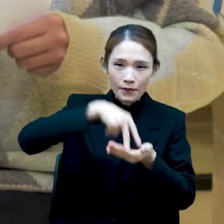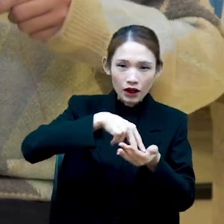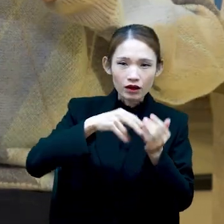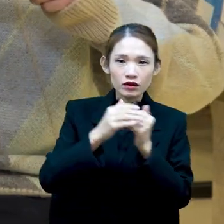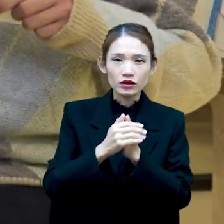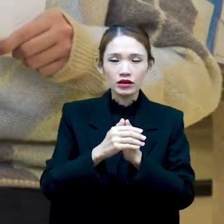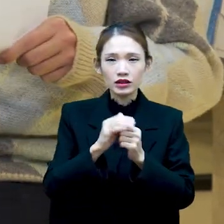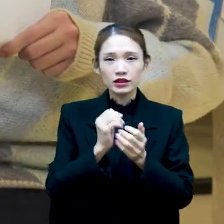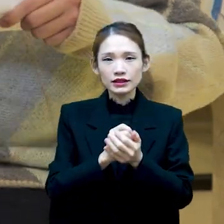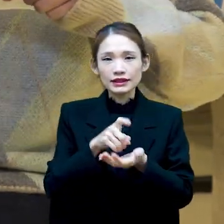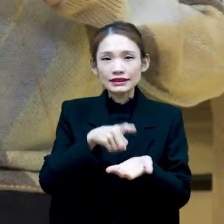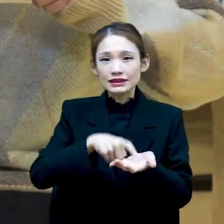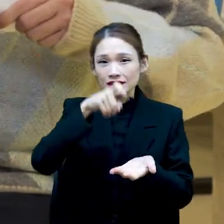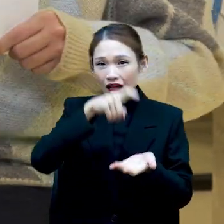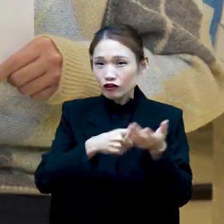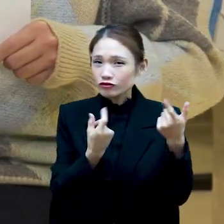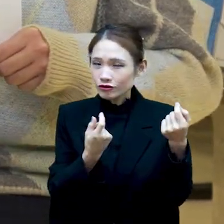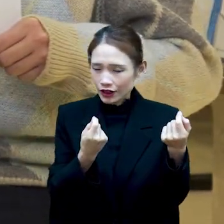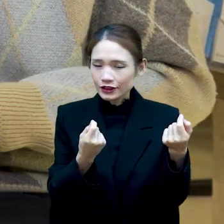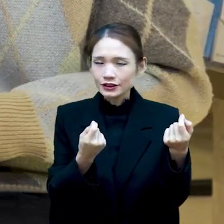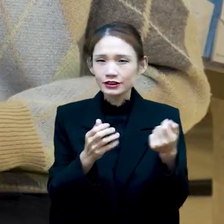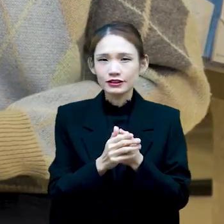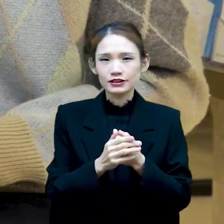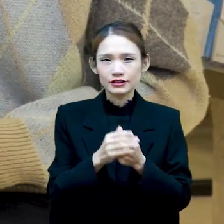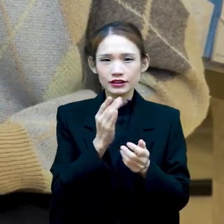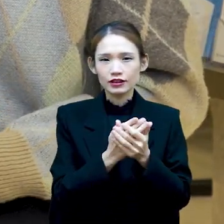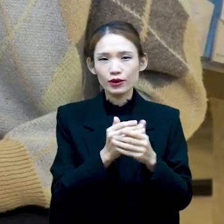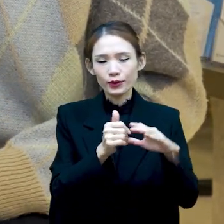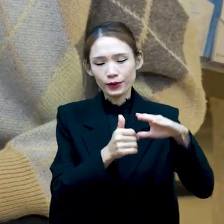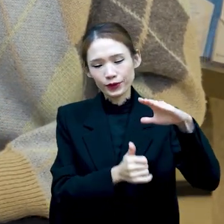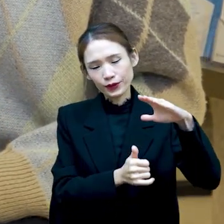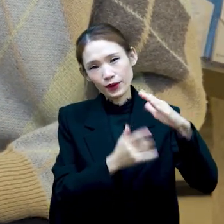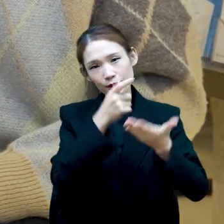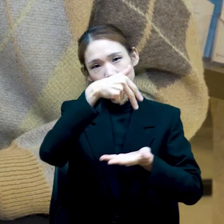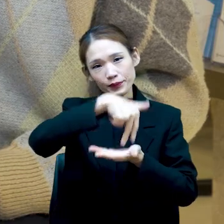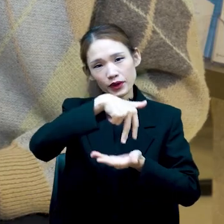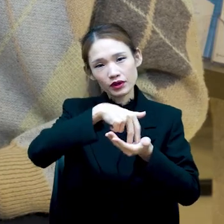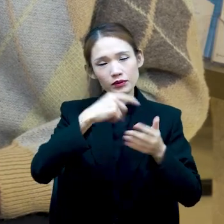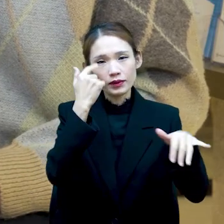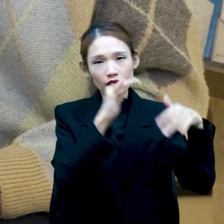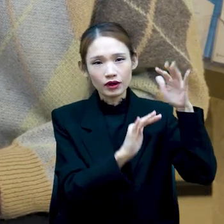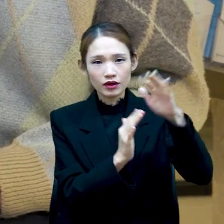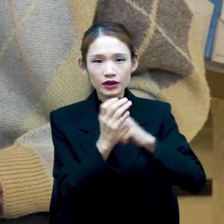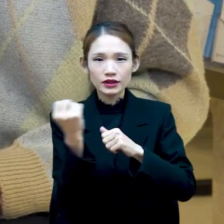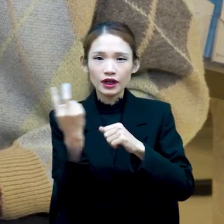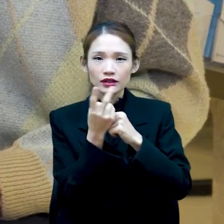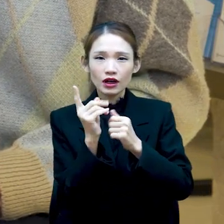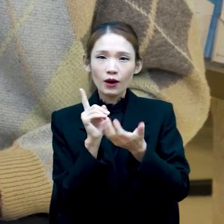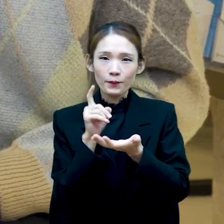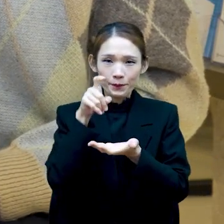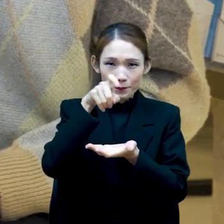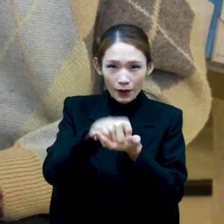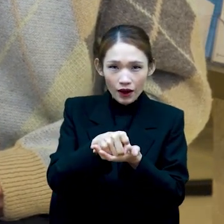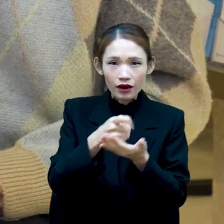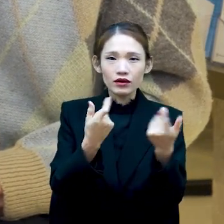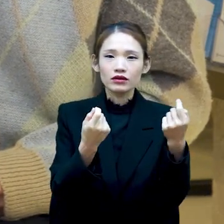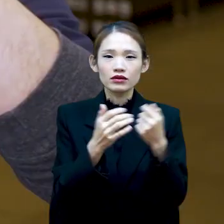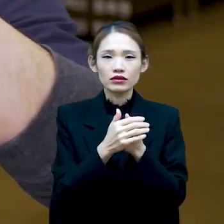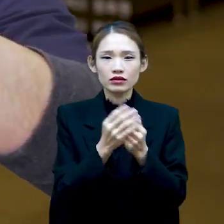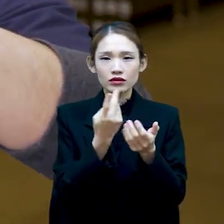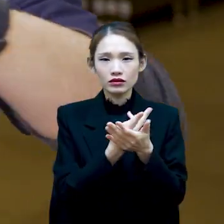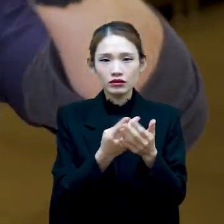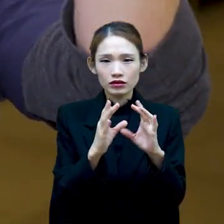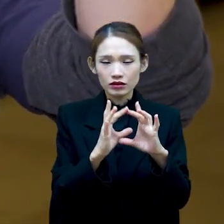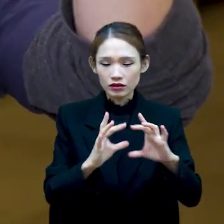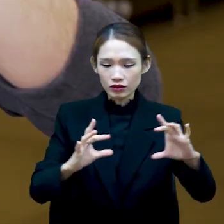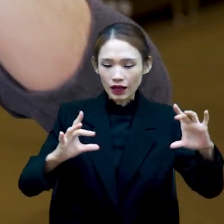돼. 이렇게 퉁퉁 새우처럼 튕겨줘야 되는. 이렇게 위쪽으로 이렇게 빡 펴고 있다가 파도가 오면 일어나야 되니까 이렇게 다시 혀를 구부려야죠. 그러니까